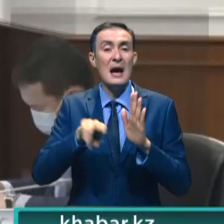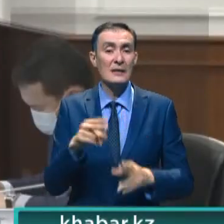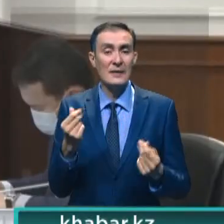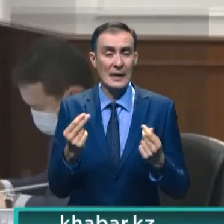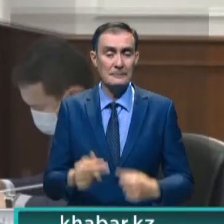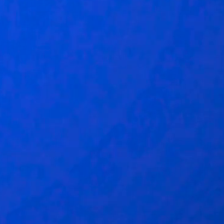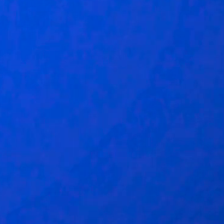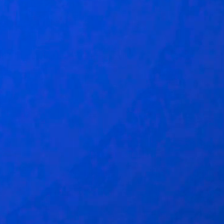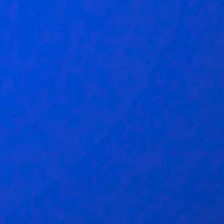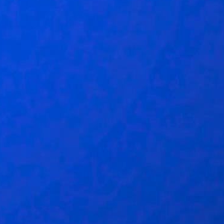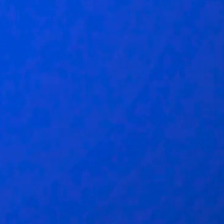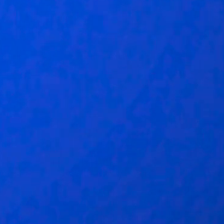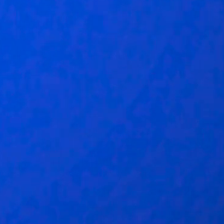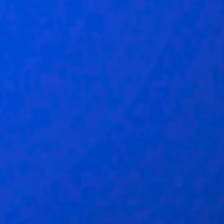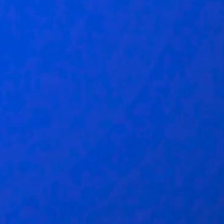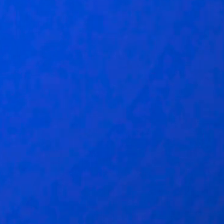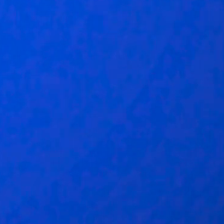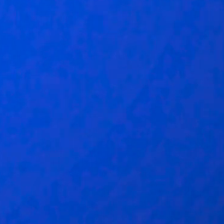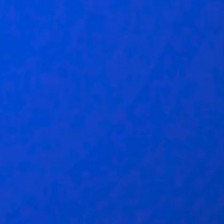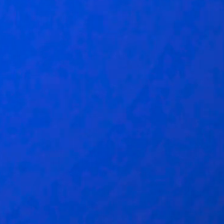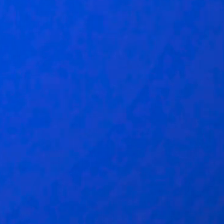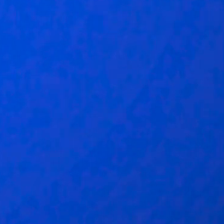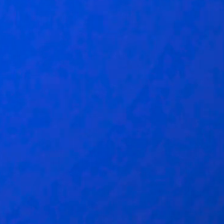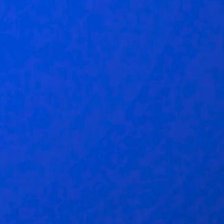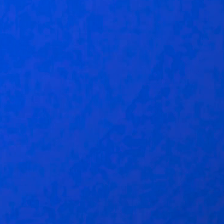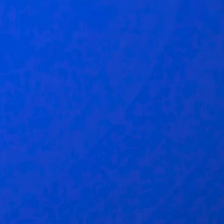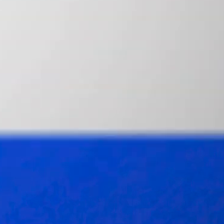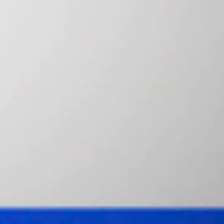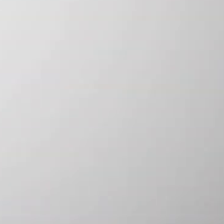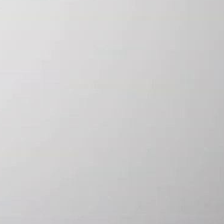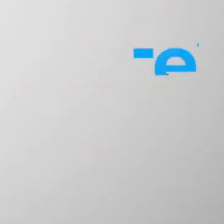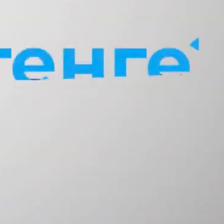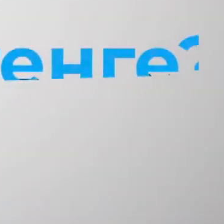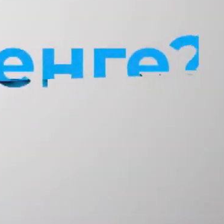тенге. Нурфин. Полезная информация о ваших деньгах.